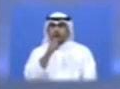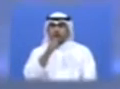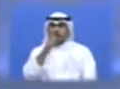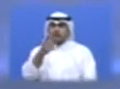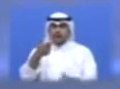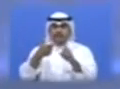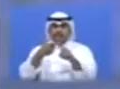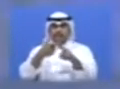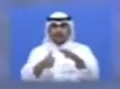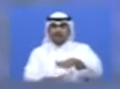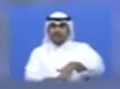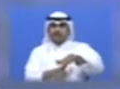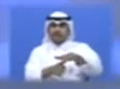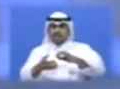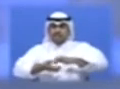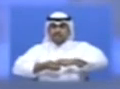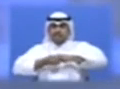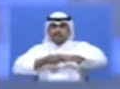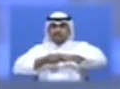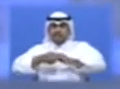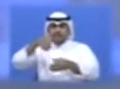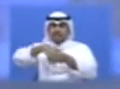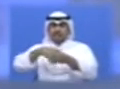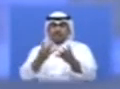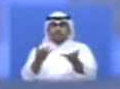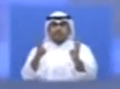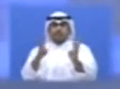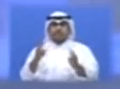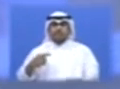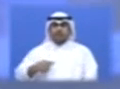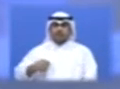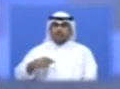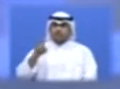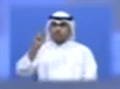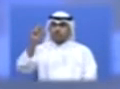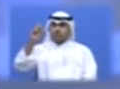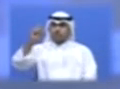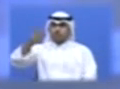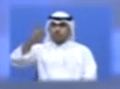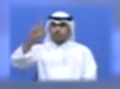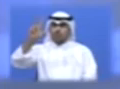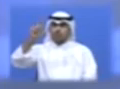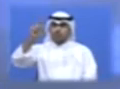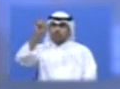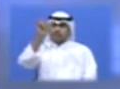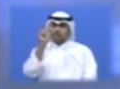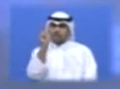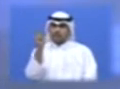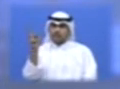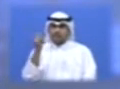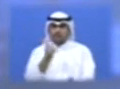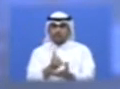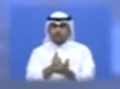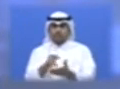أشاد الأمين العام للاتحاد البرلماني العربي نور الدين بوشكوش برئاسة الكويت للاتحاد ودعمها لجهوده من